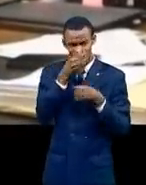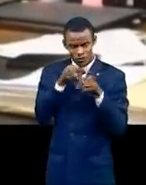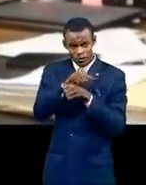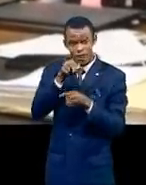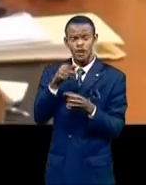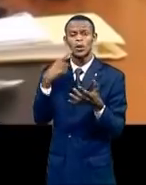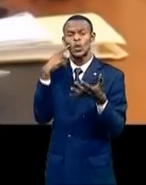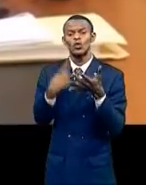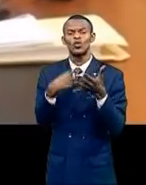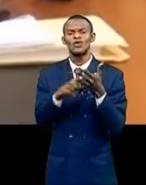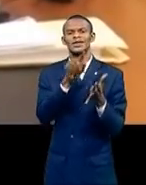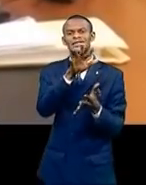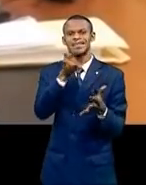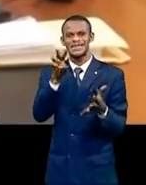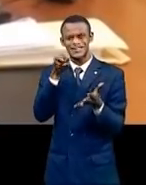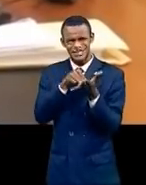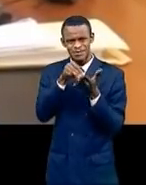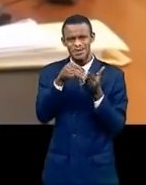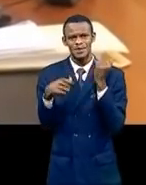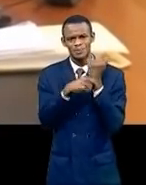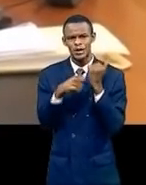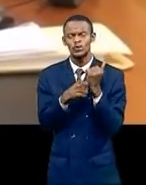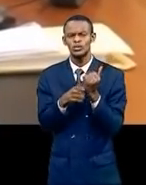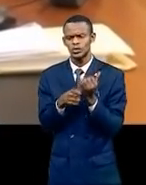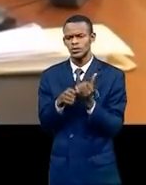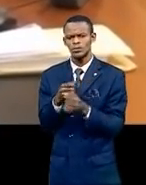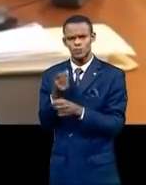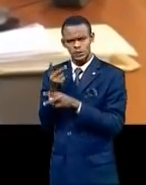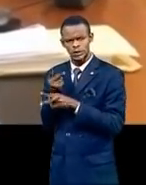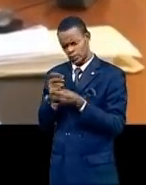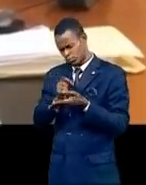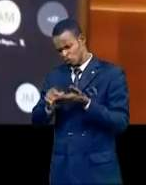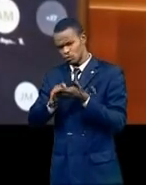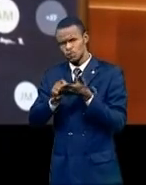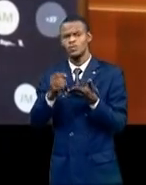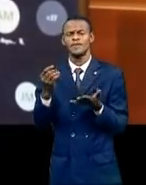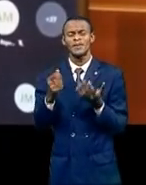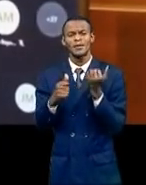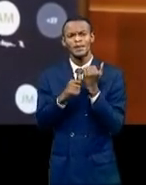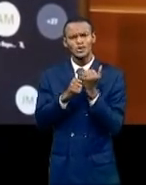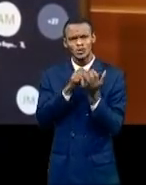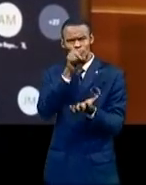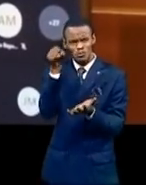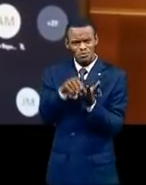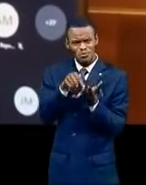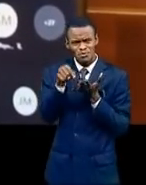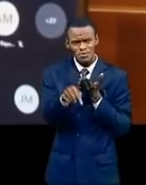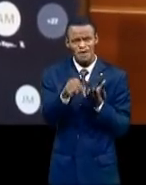été enregistrés, avec 1061 décès, ce qui dégage un taux de létalité